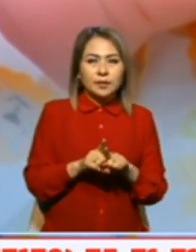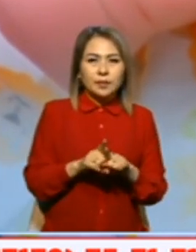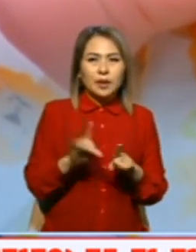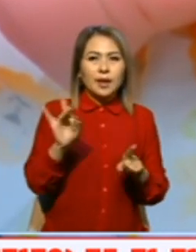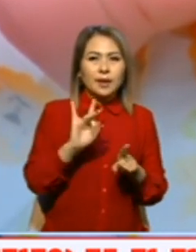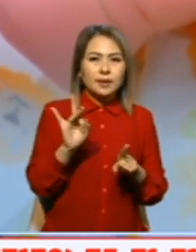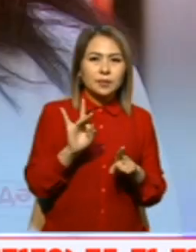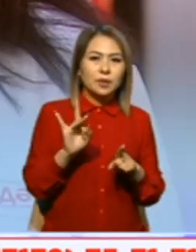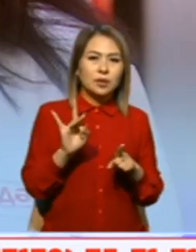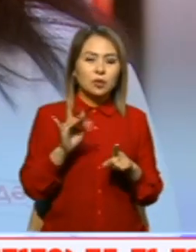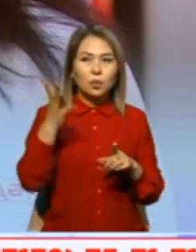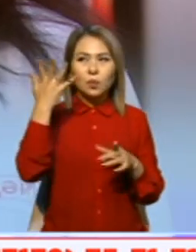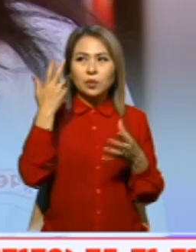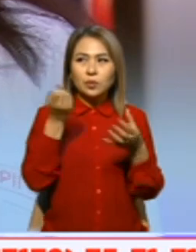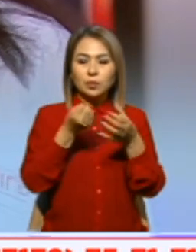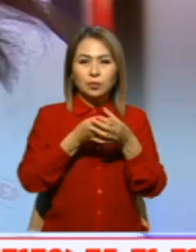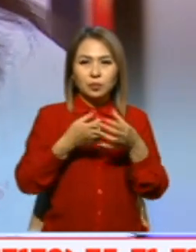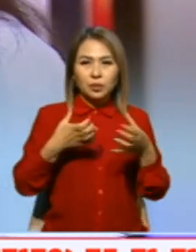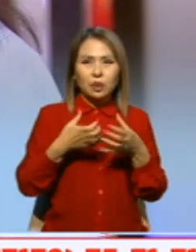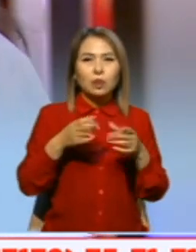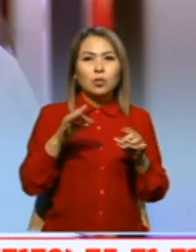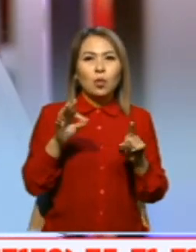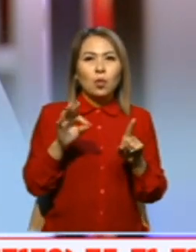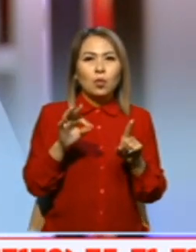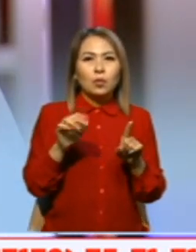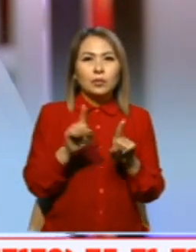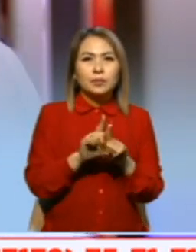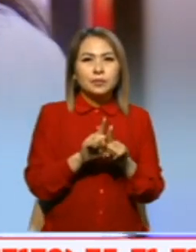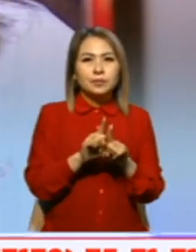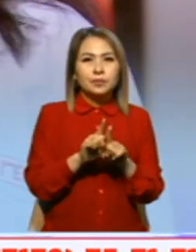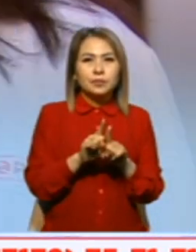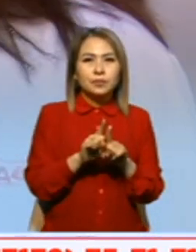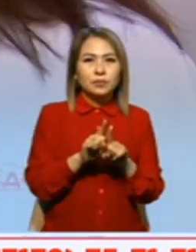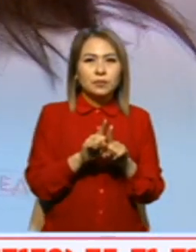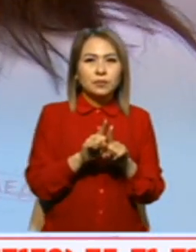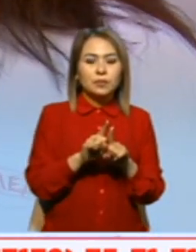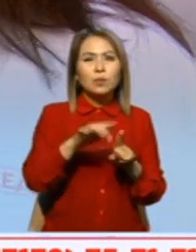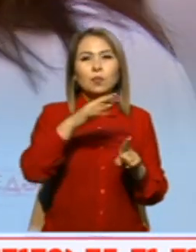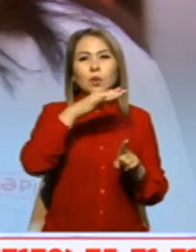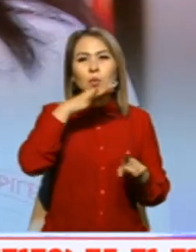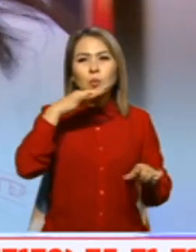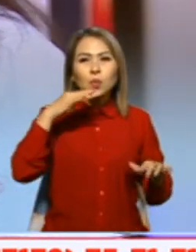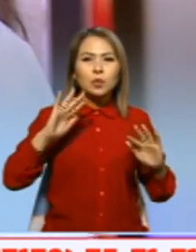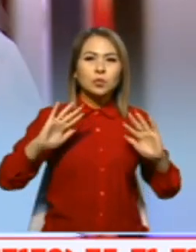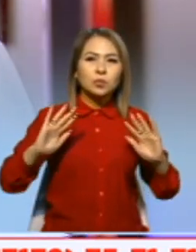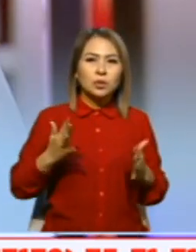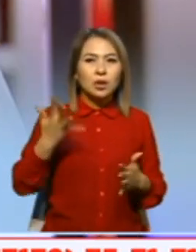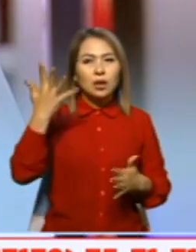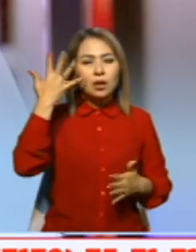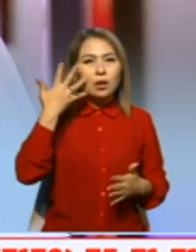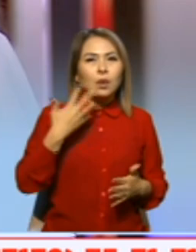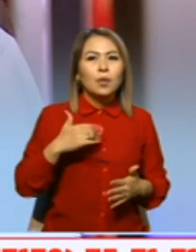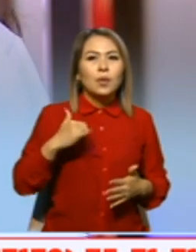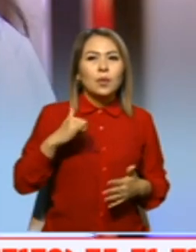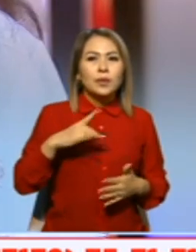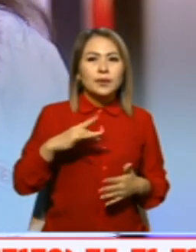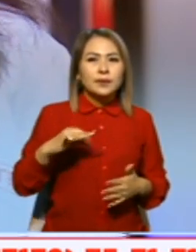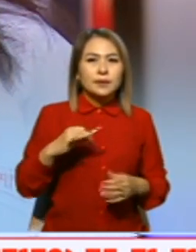размерлары үлкендеу болған шығар. Но бірақ мен айта кетер едім, көп жағдайда мынау УЗИ-ді жасаған кезде